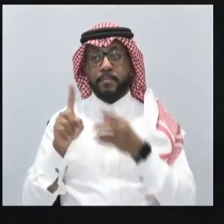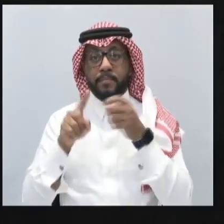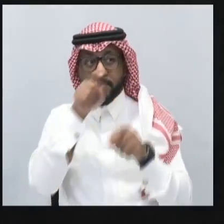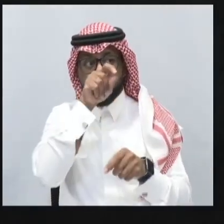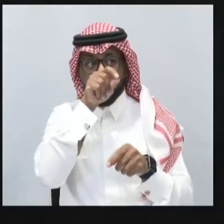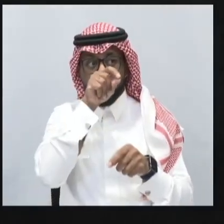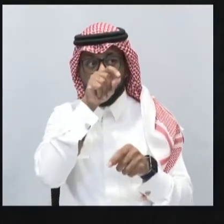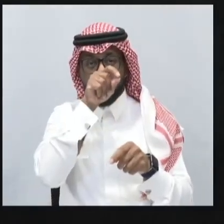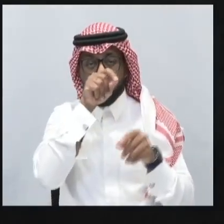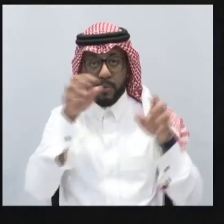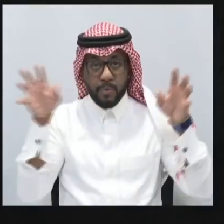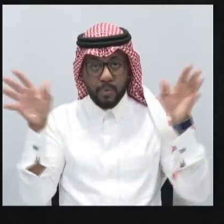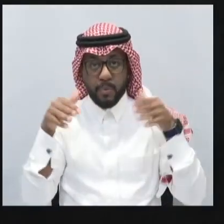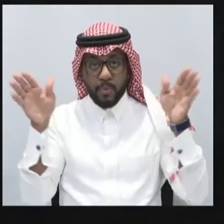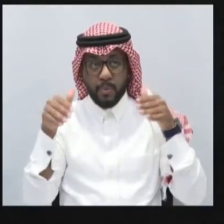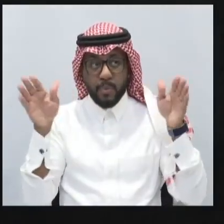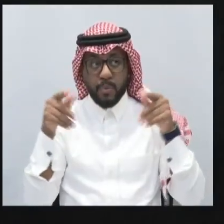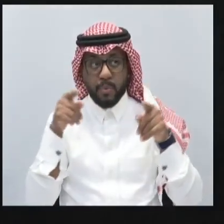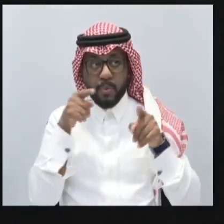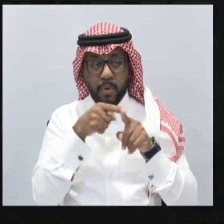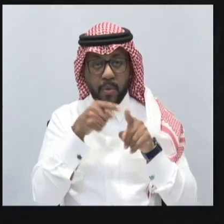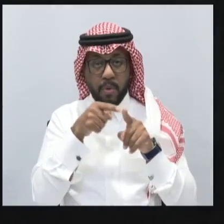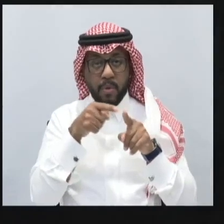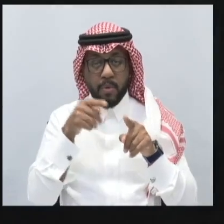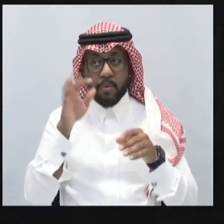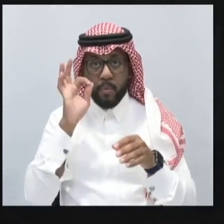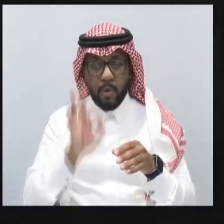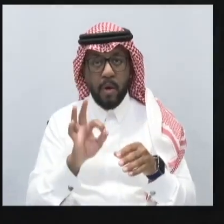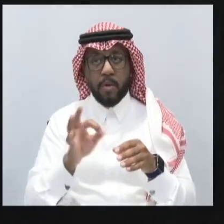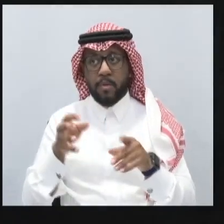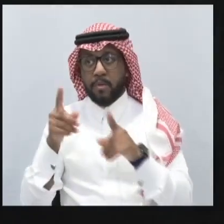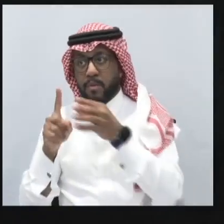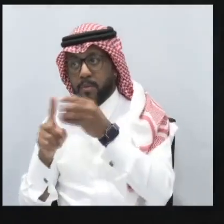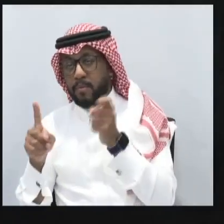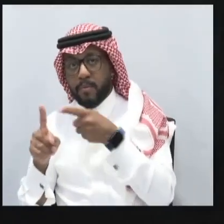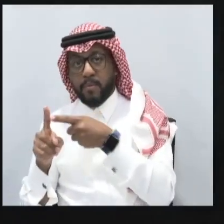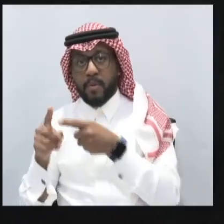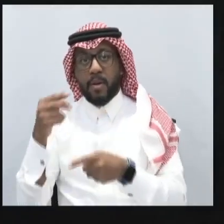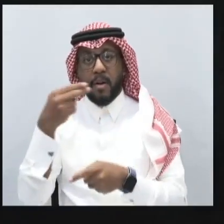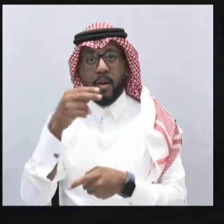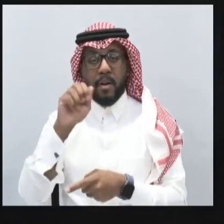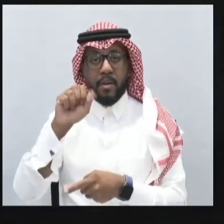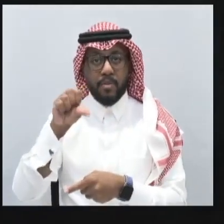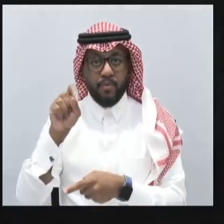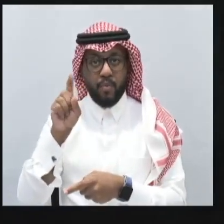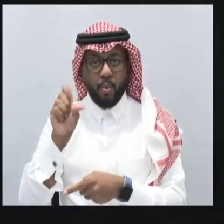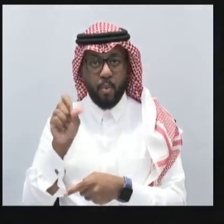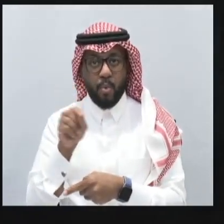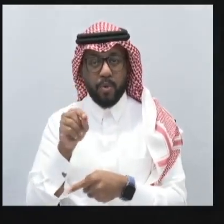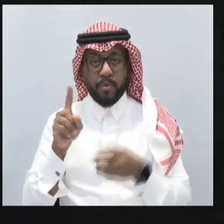العصفور اعتمد على على الجراده والجراده اعتمدت على النبات